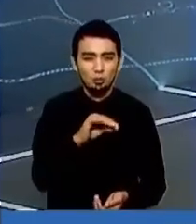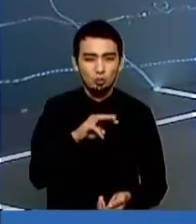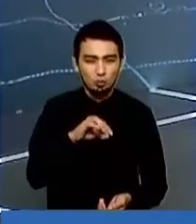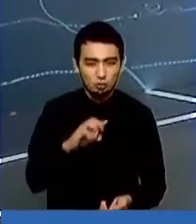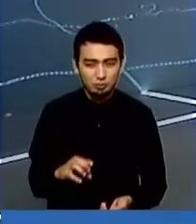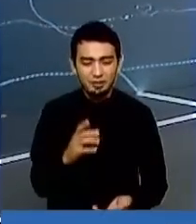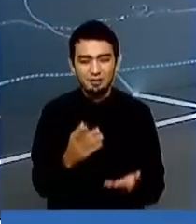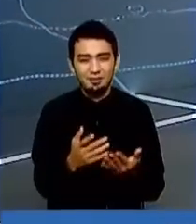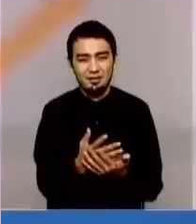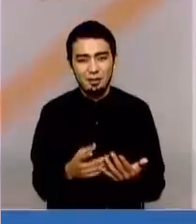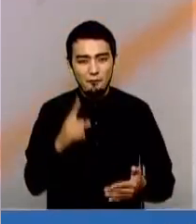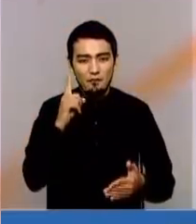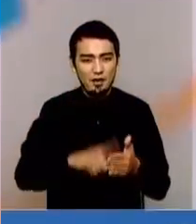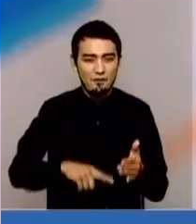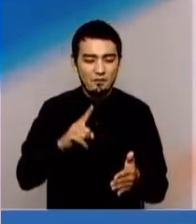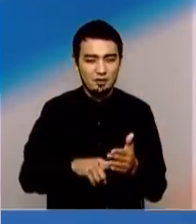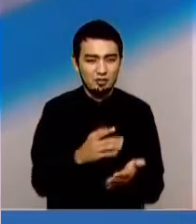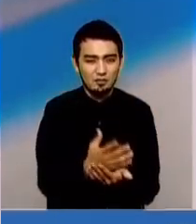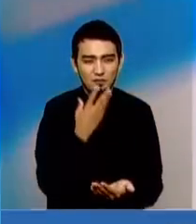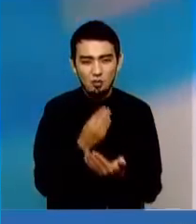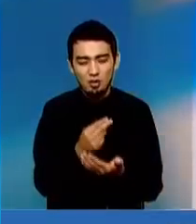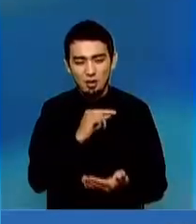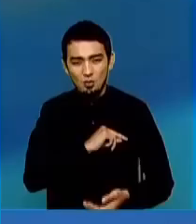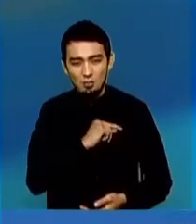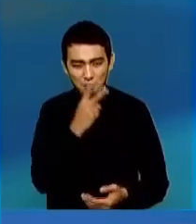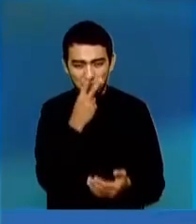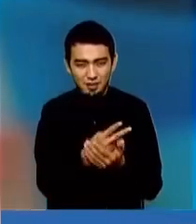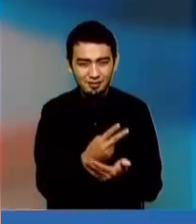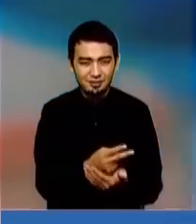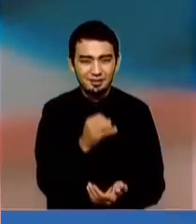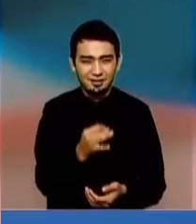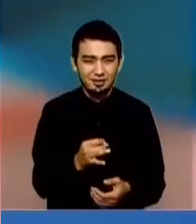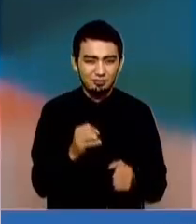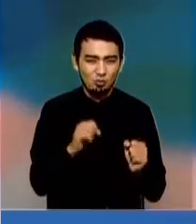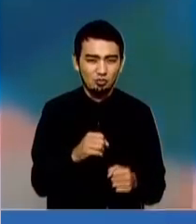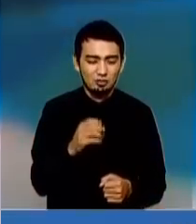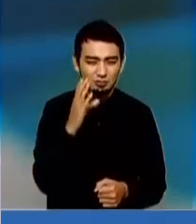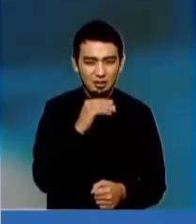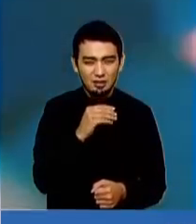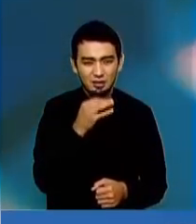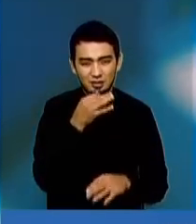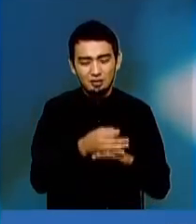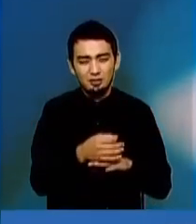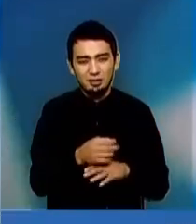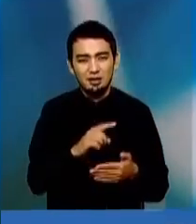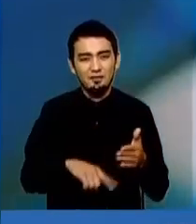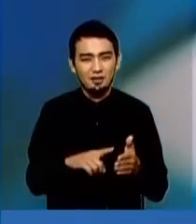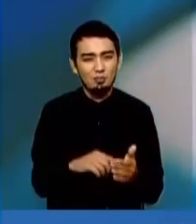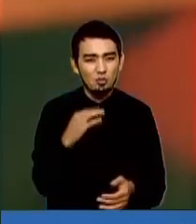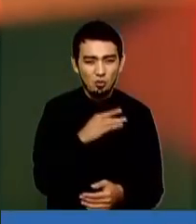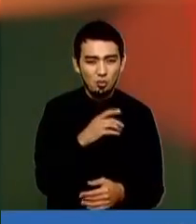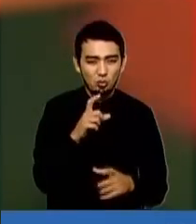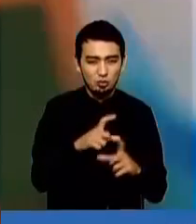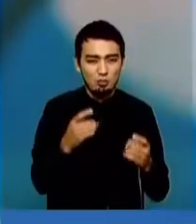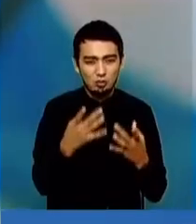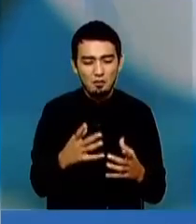более доверчивые, это они показывают свою работу. В Инстаграме, можно сказать, практически можно не верить, потому что многие просто показывают